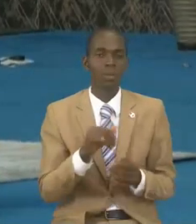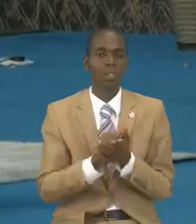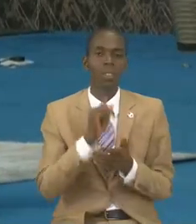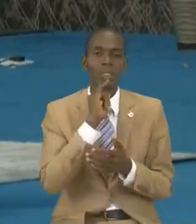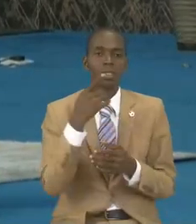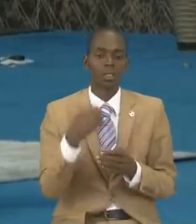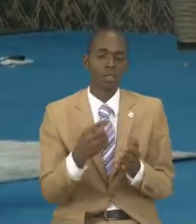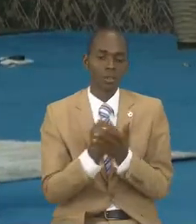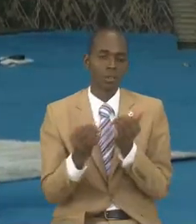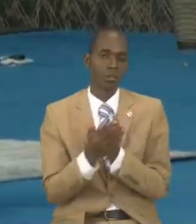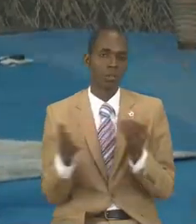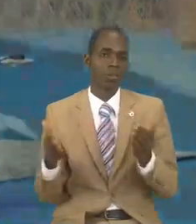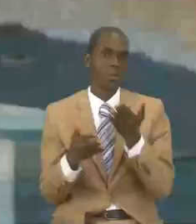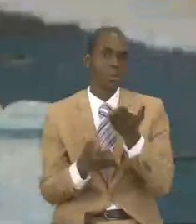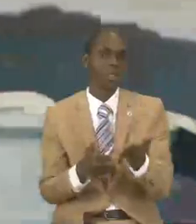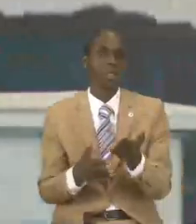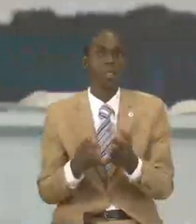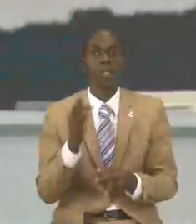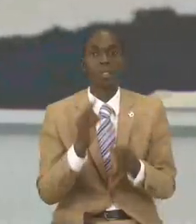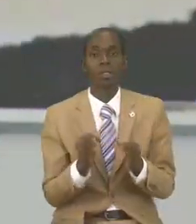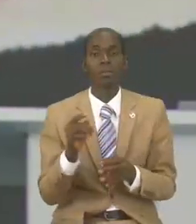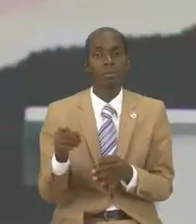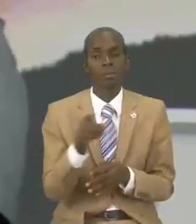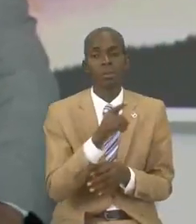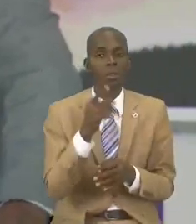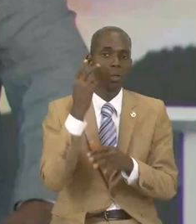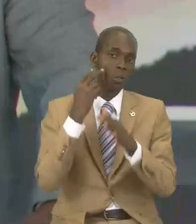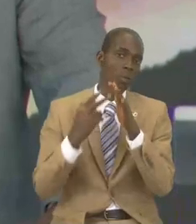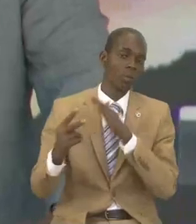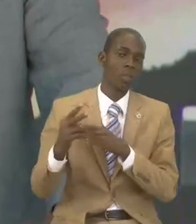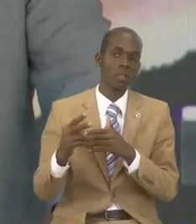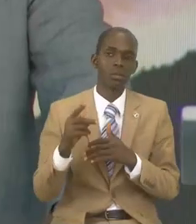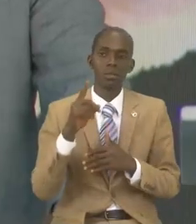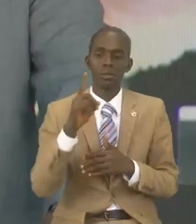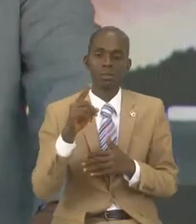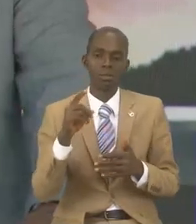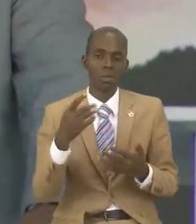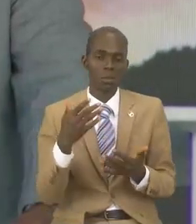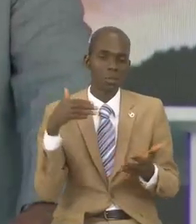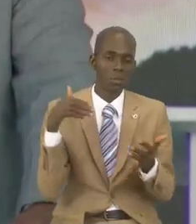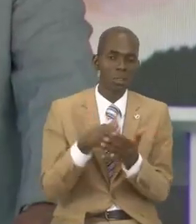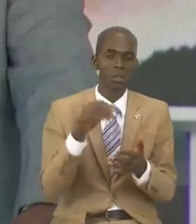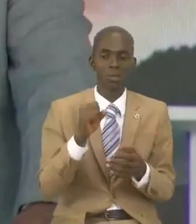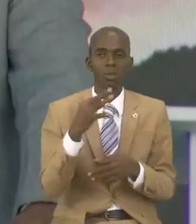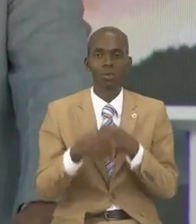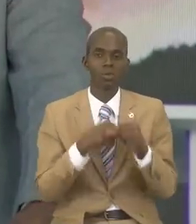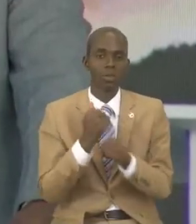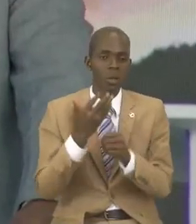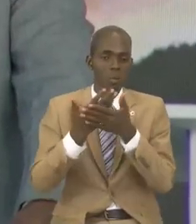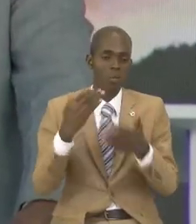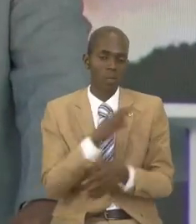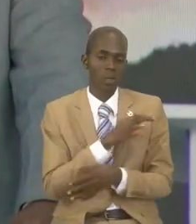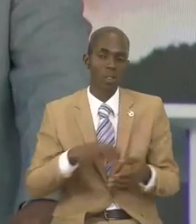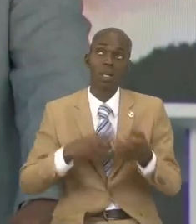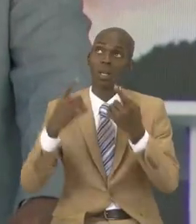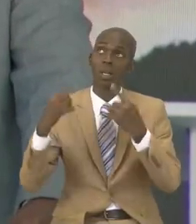Là, c'est la crucifiant dont nous parlons, dans le verset 17. Car des chiens m'environnent, une bande de soldats rôde autour de moi, ils ont percé mes mains.